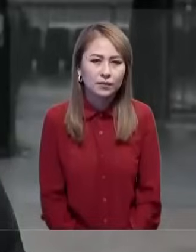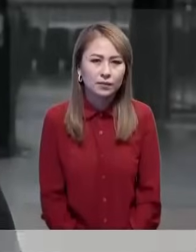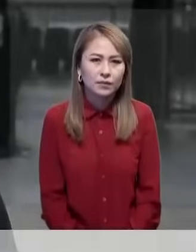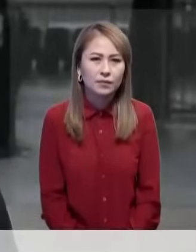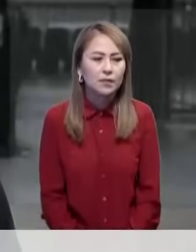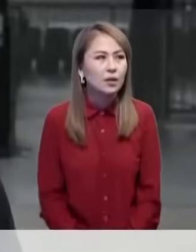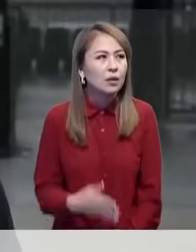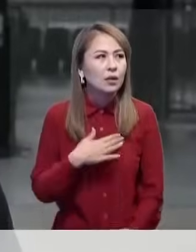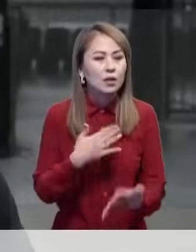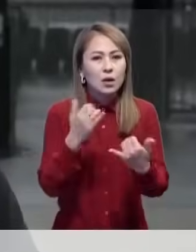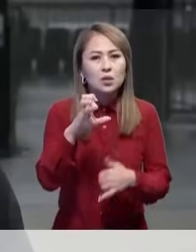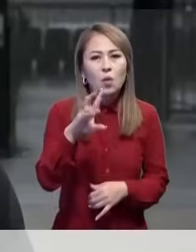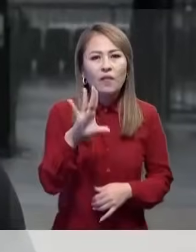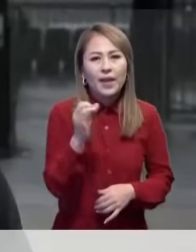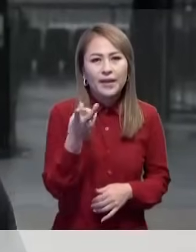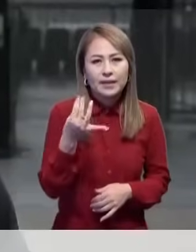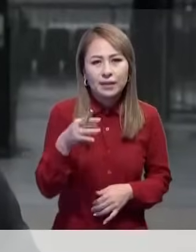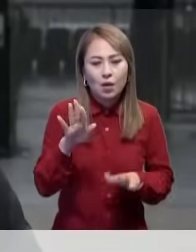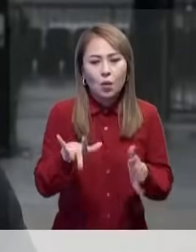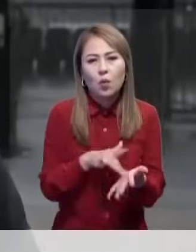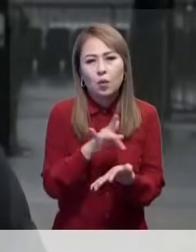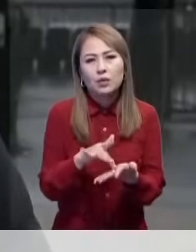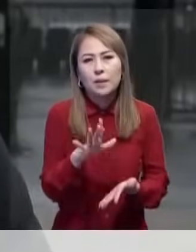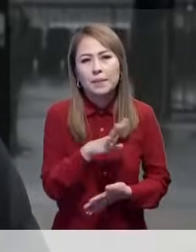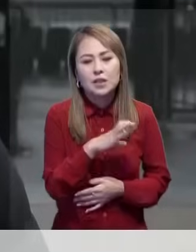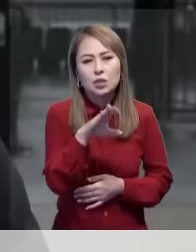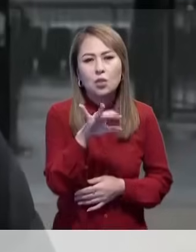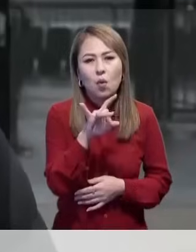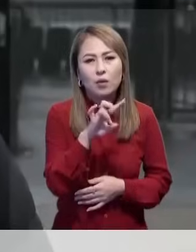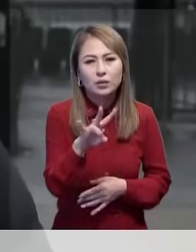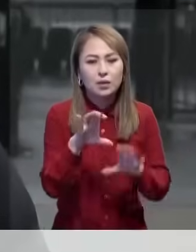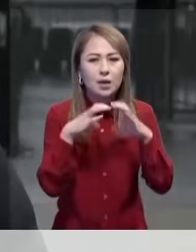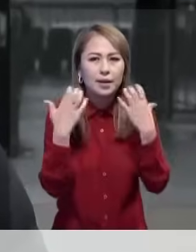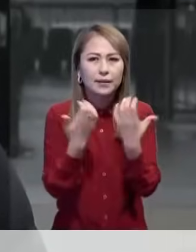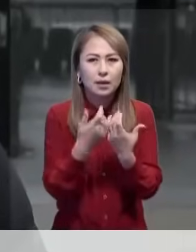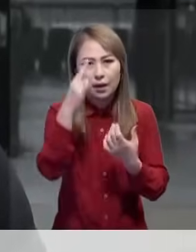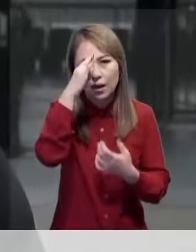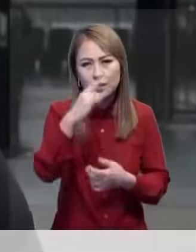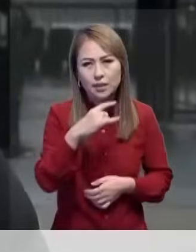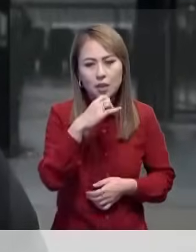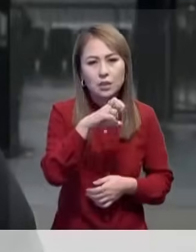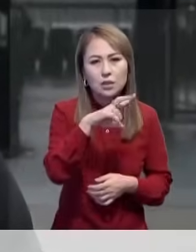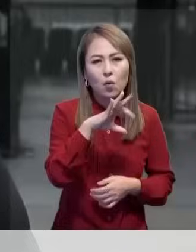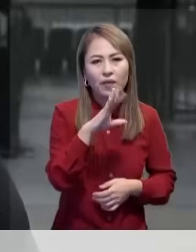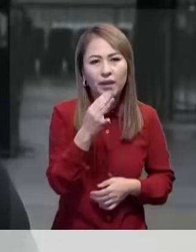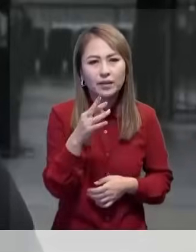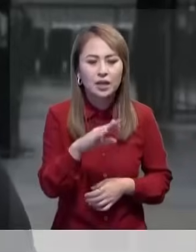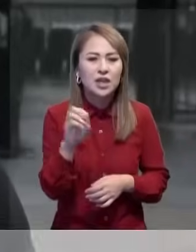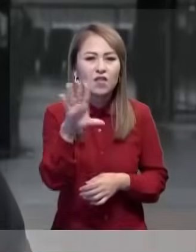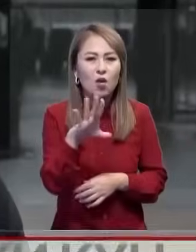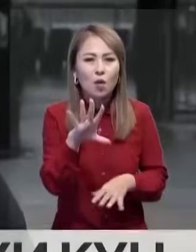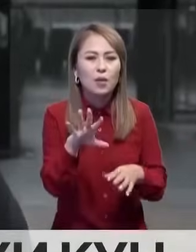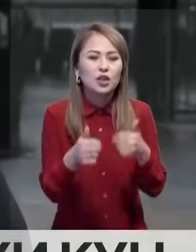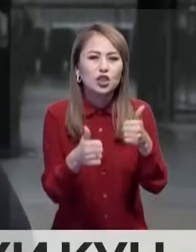Біз қазір Словения астанасы Любляна қаласында және ондағы Стронжо аренаның маңындамыз. Қазақстан мен Словения арасындағы Еуропа чемпионатына